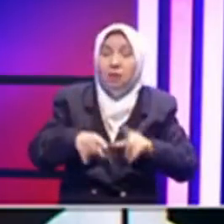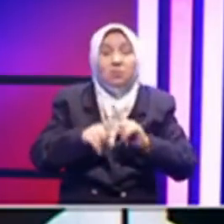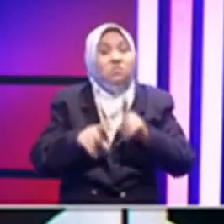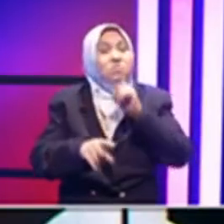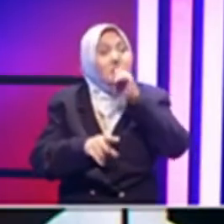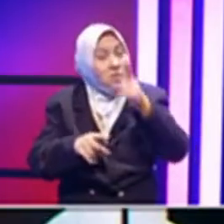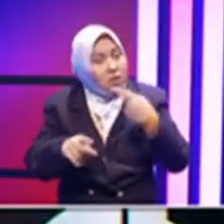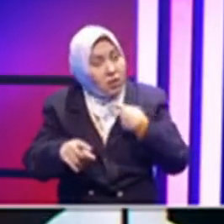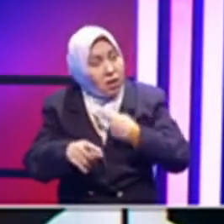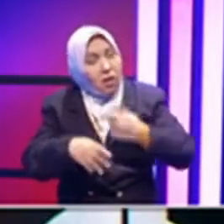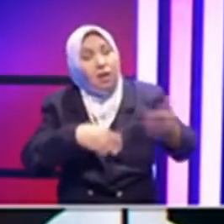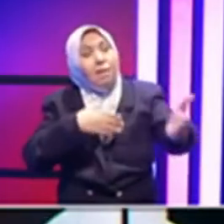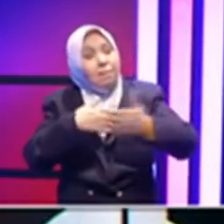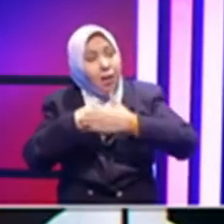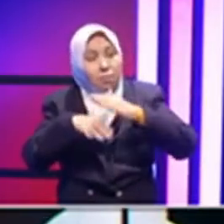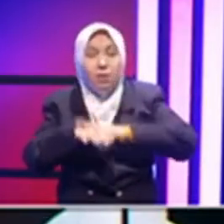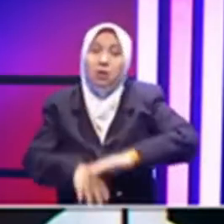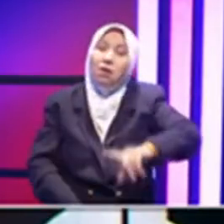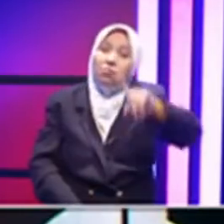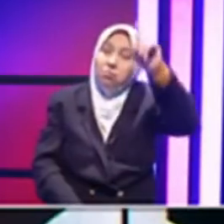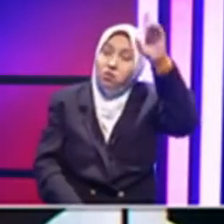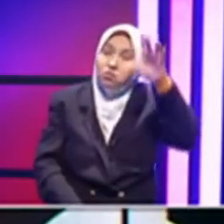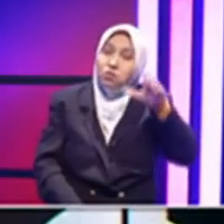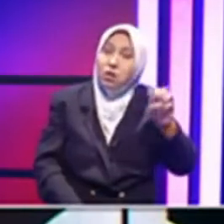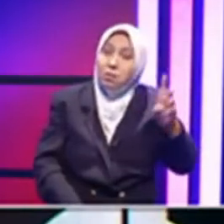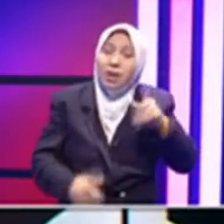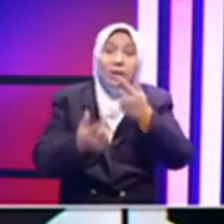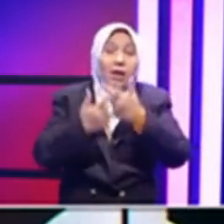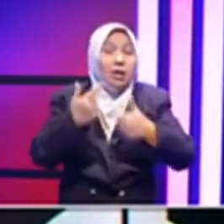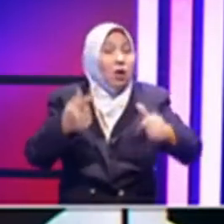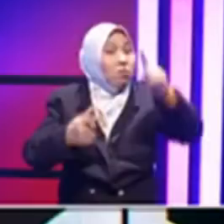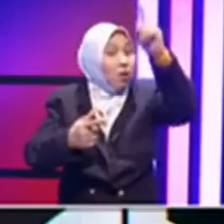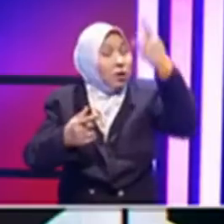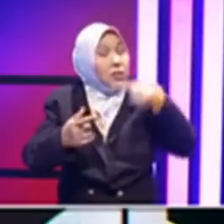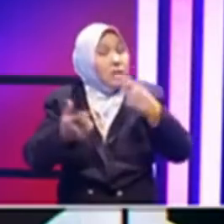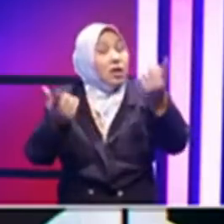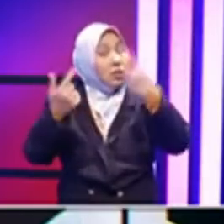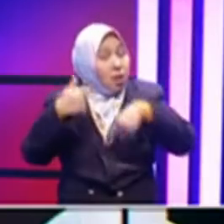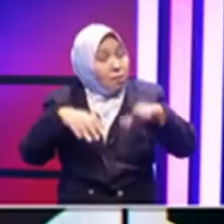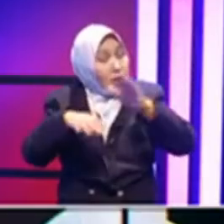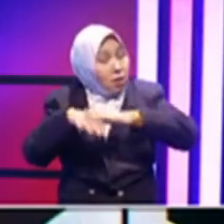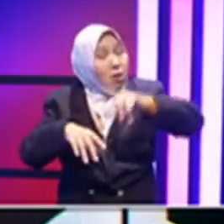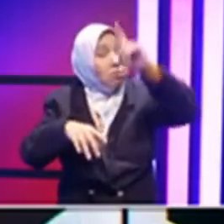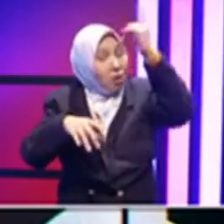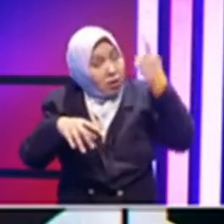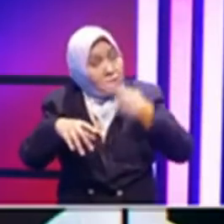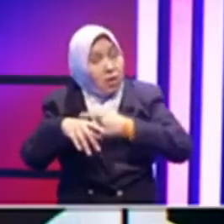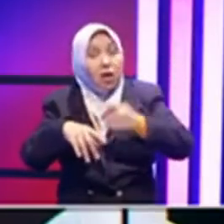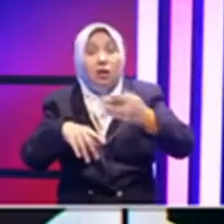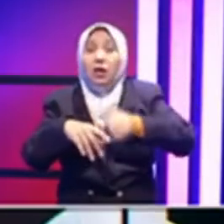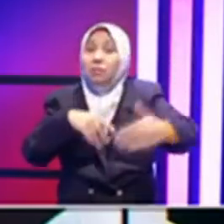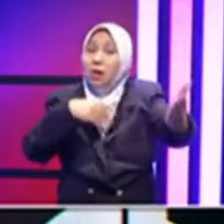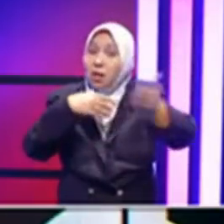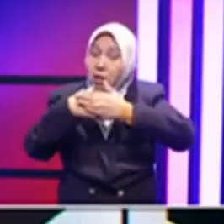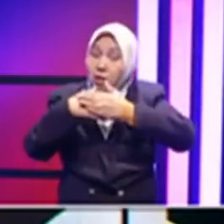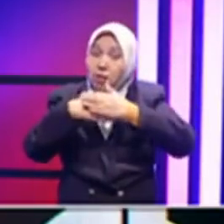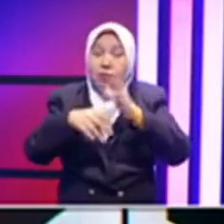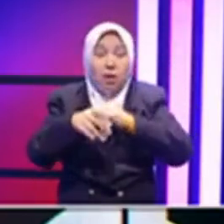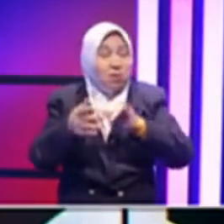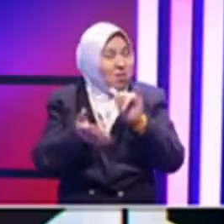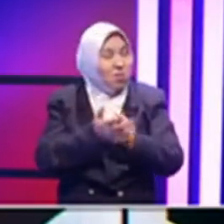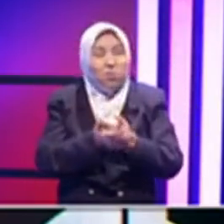akan dikembalikan balik kepada Allah Subhanahu Wa Taala. Daripada Allah kita datang, kepada Allah kita akan kembali. Tetapi itu